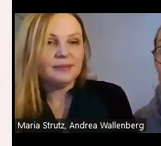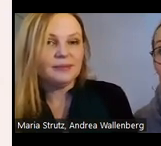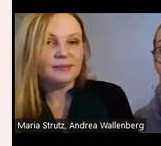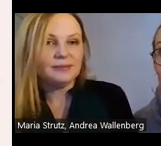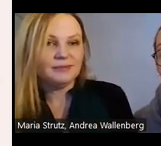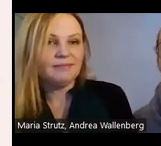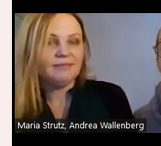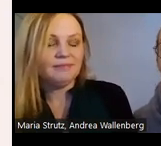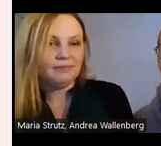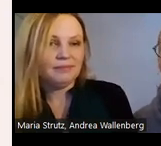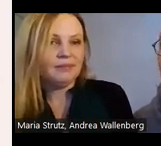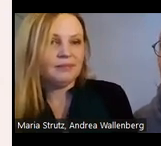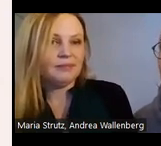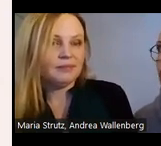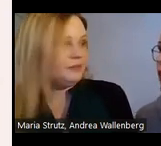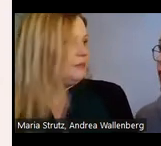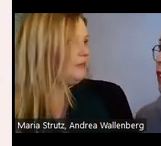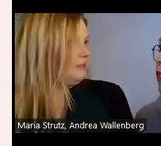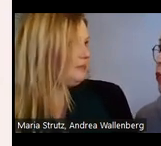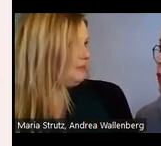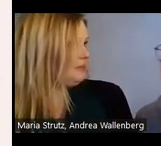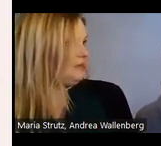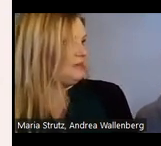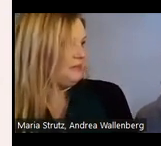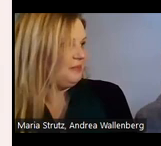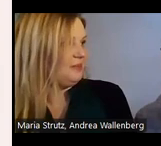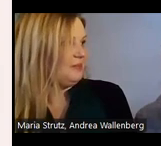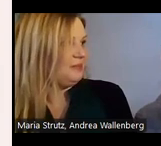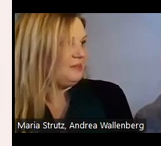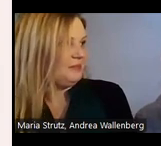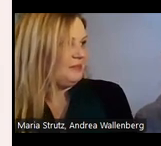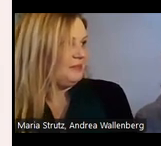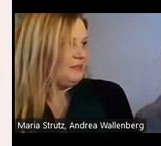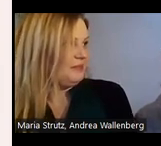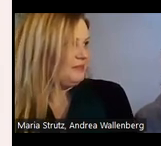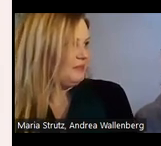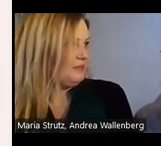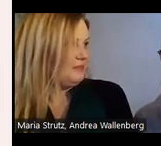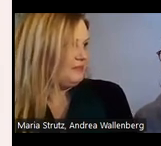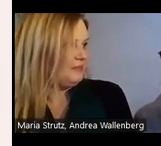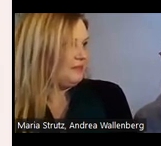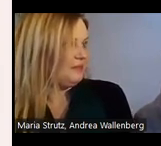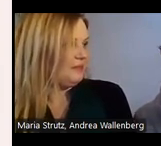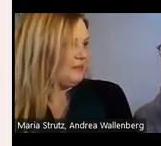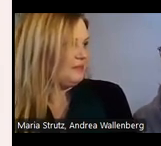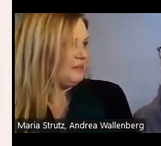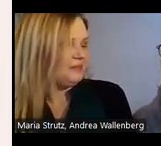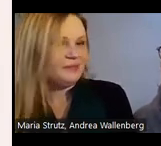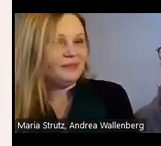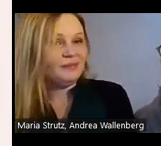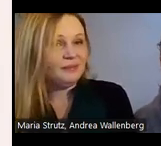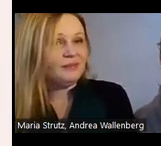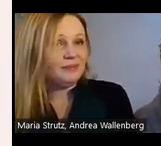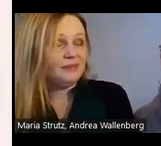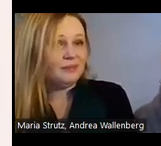för nu ska vi tvätta bilen. Aha, man kan också leka så. Man kan behöver inte bara köra bilen utan vi kan leka tvätta bilen. Så plockar du